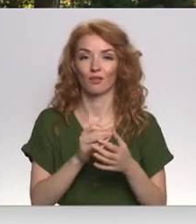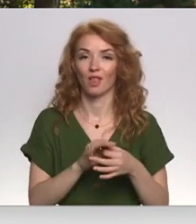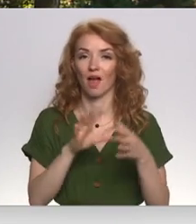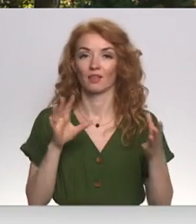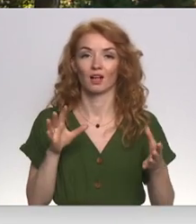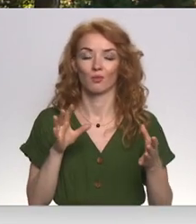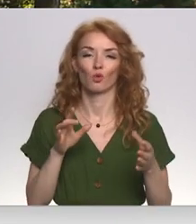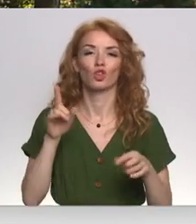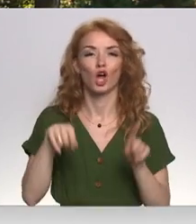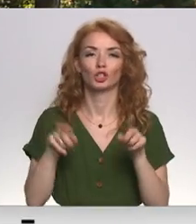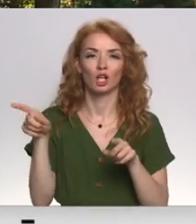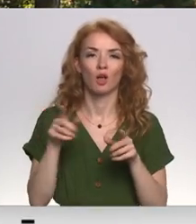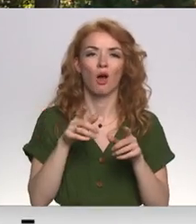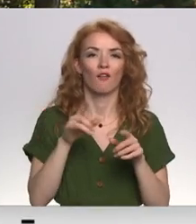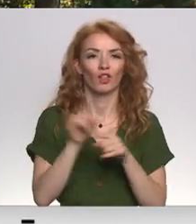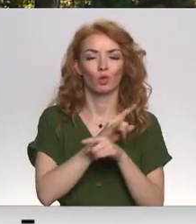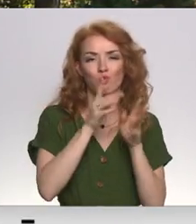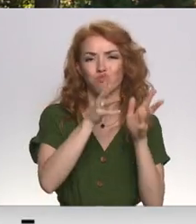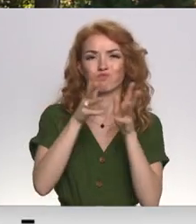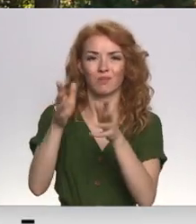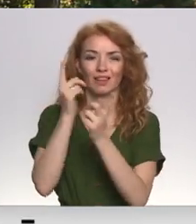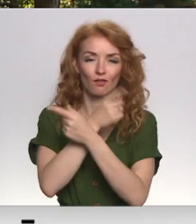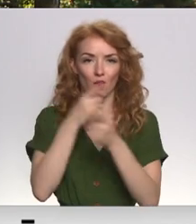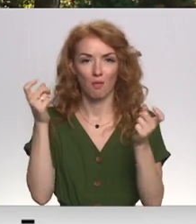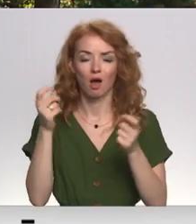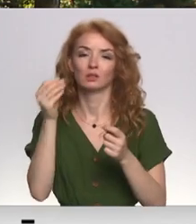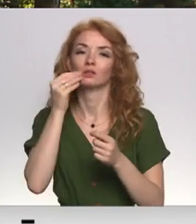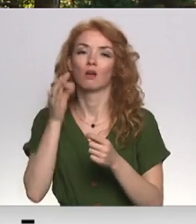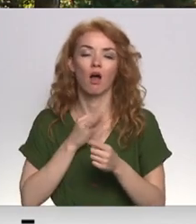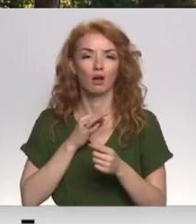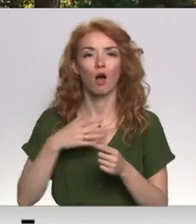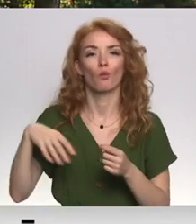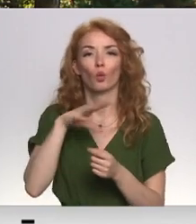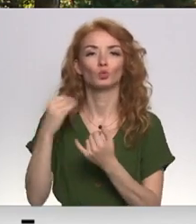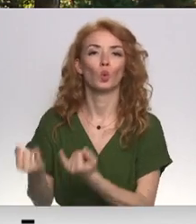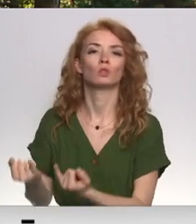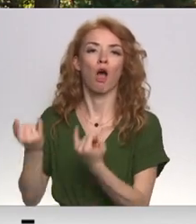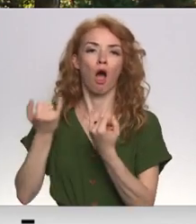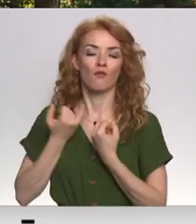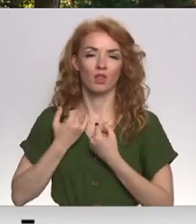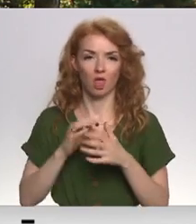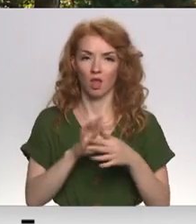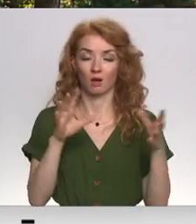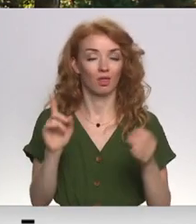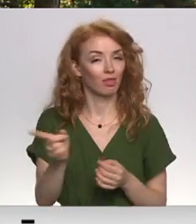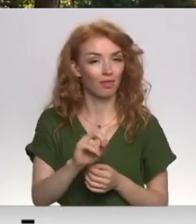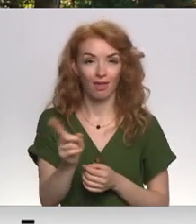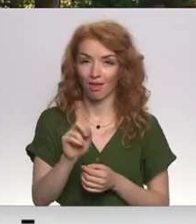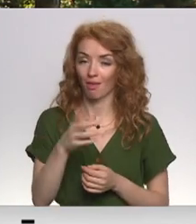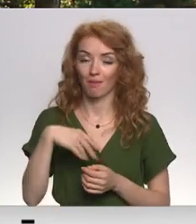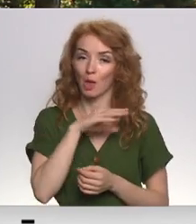dzirdam propagandā, kad kaut kādi mums uzdāvināja vai no Rietumi vai Ļeņins vai kāds cits uzdāvināja mums neatkarību. Nebija tā,